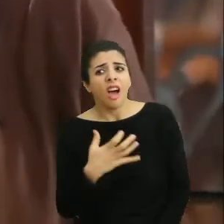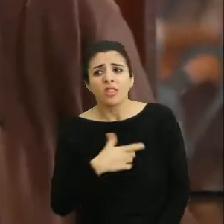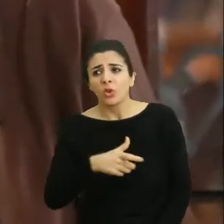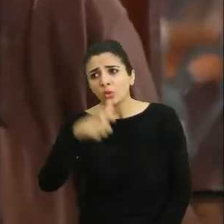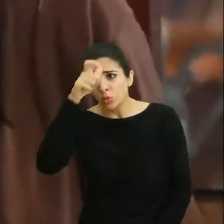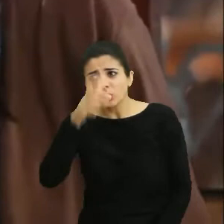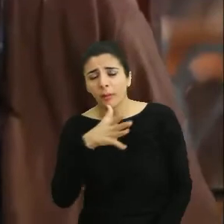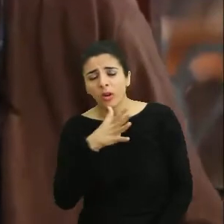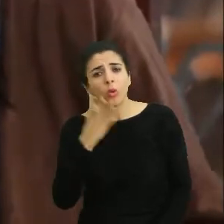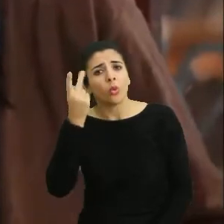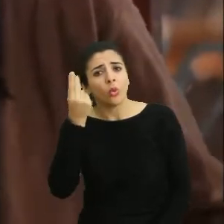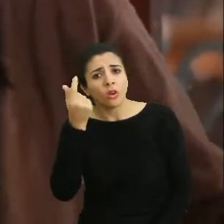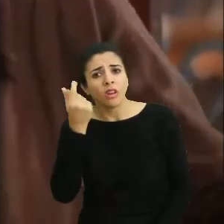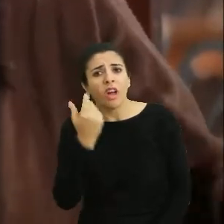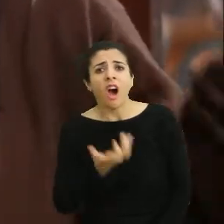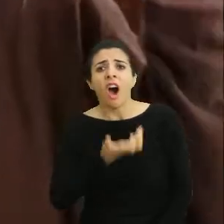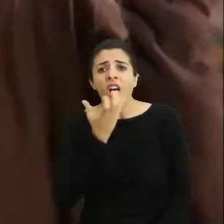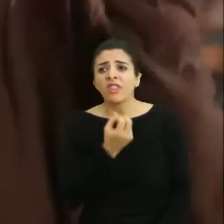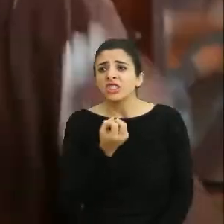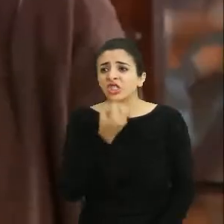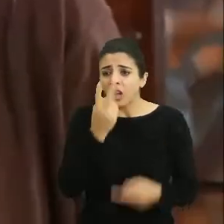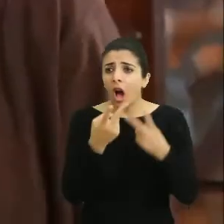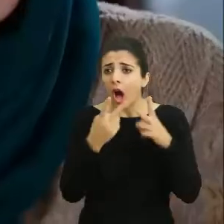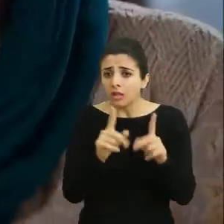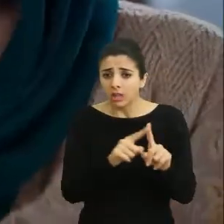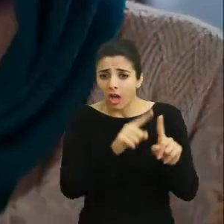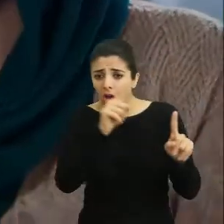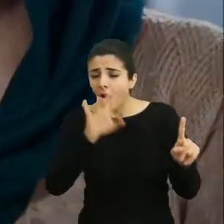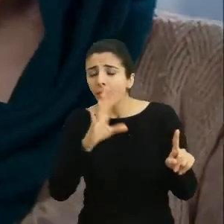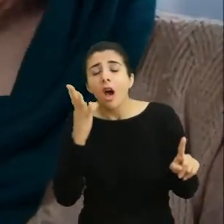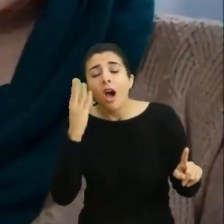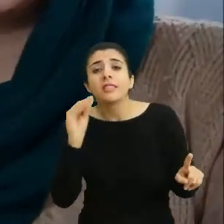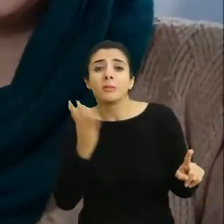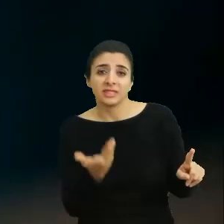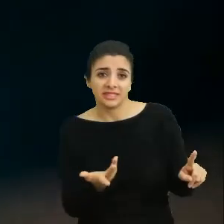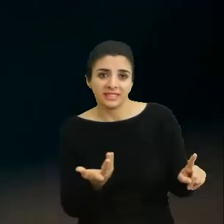Türkçeyi de unutur. Ayva çiçek açana kadar da ne dediğini anlamaz.